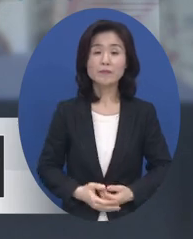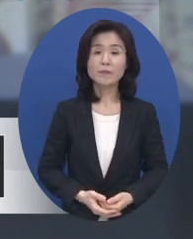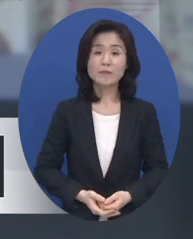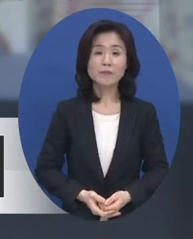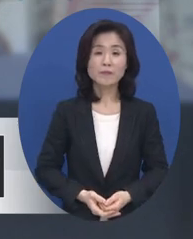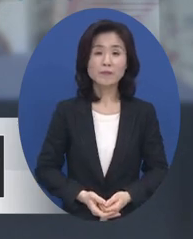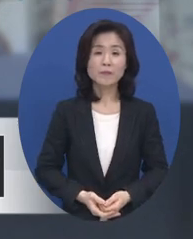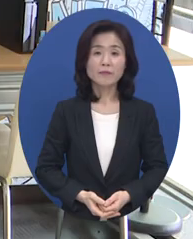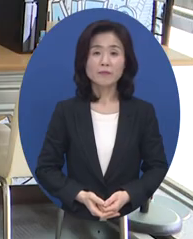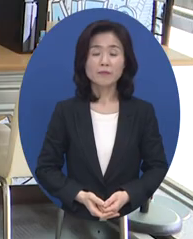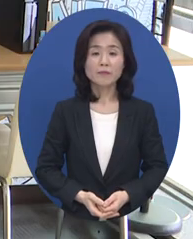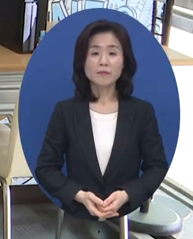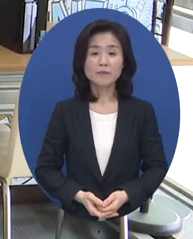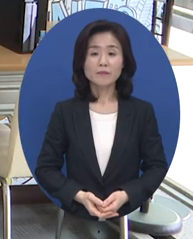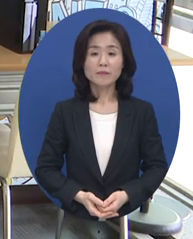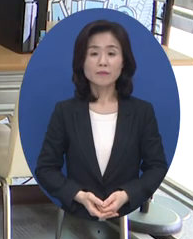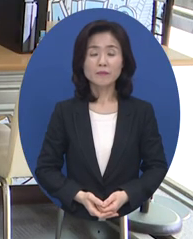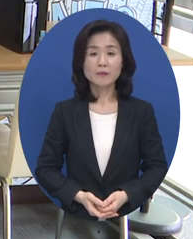기자입니다.